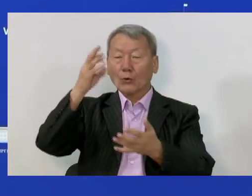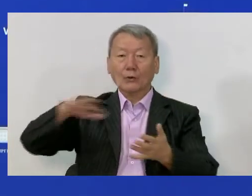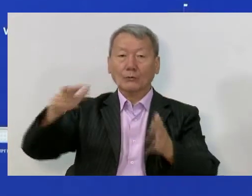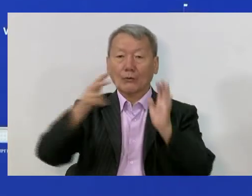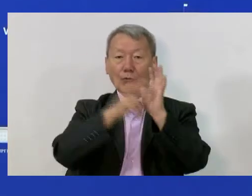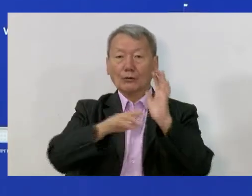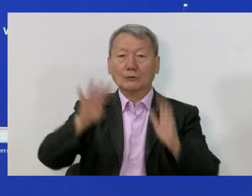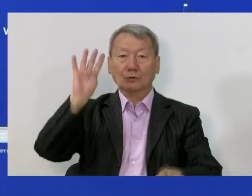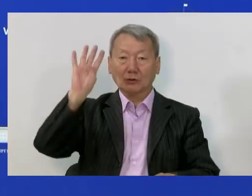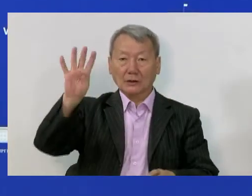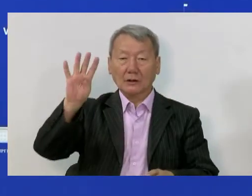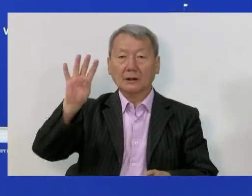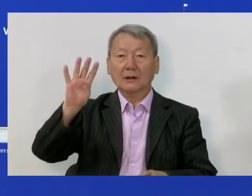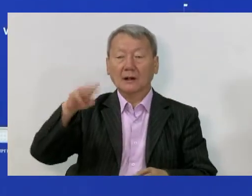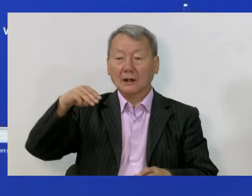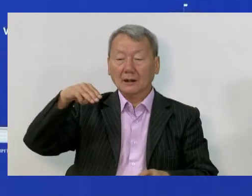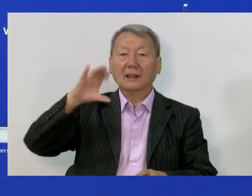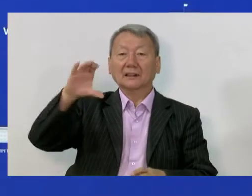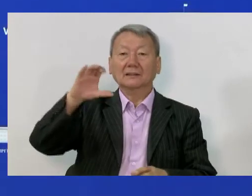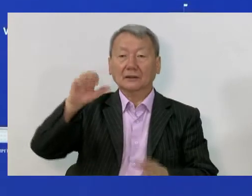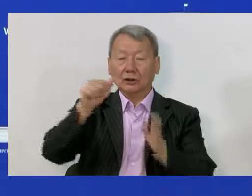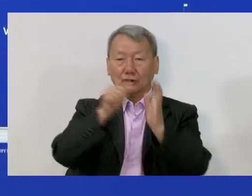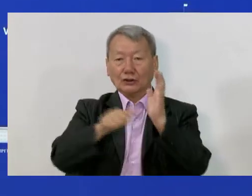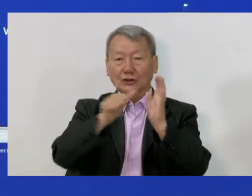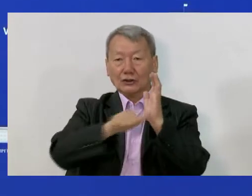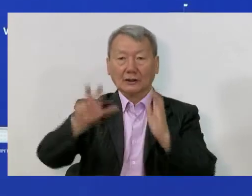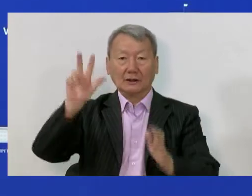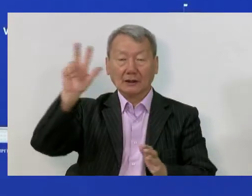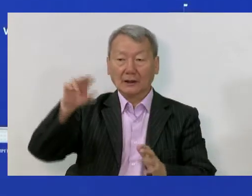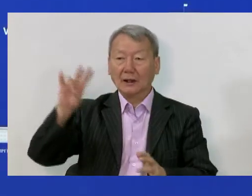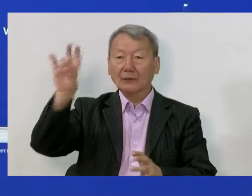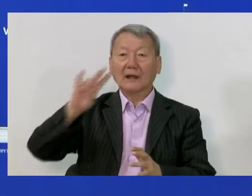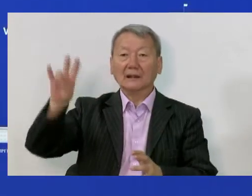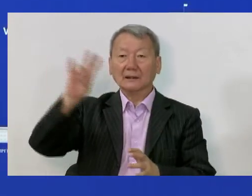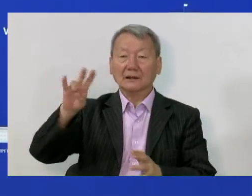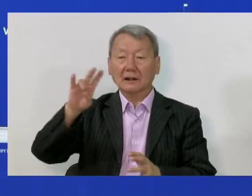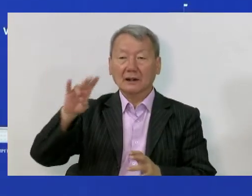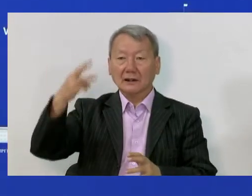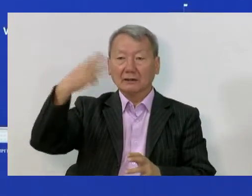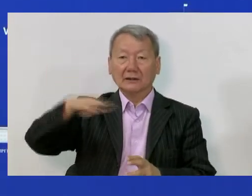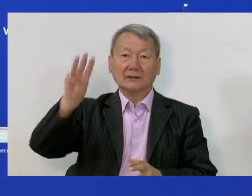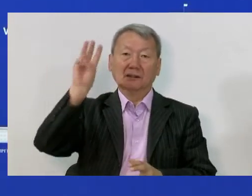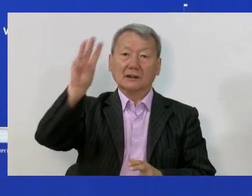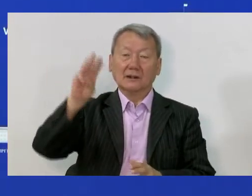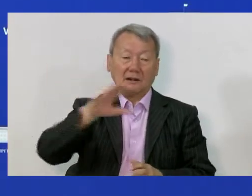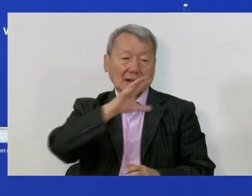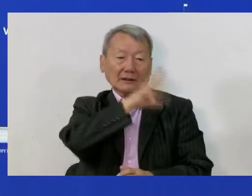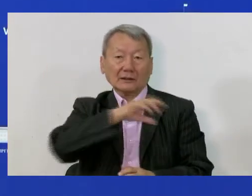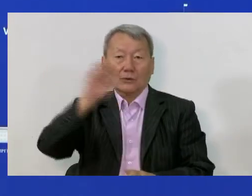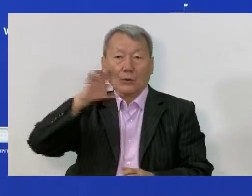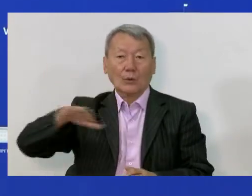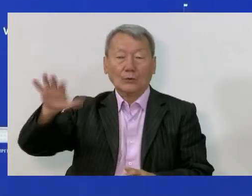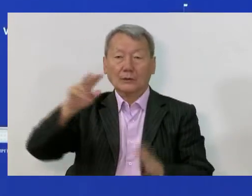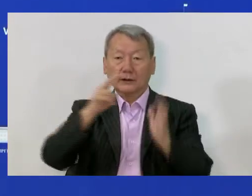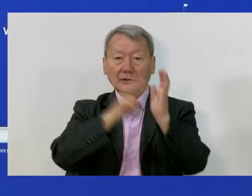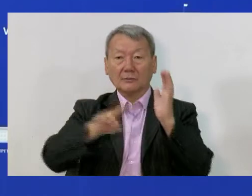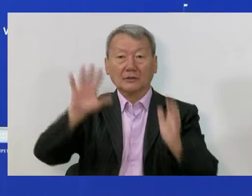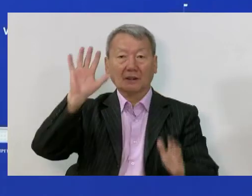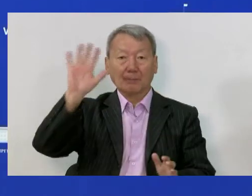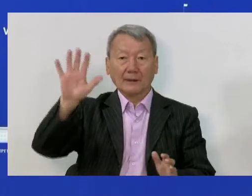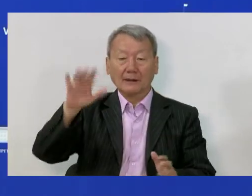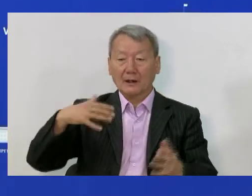84, Таласской области 63, Нарынской области 33, Высокульской области 75,